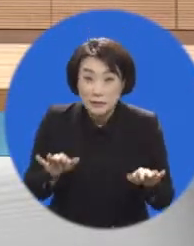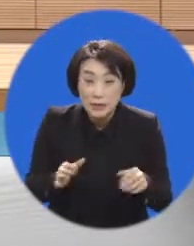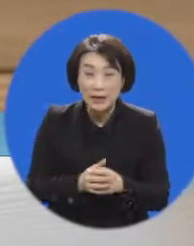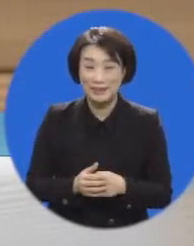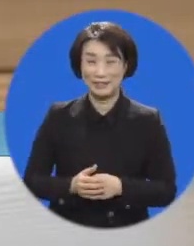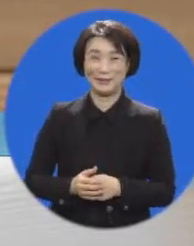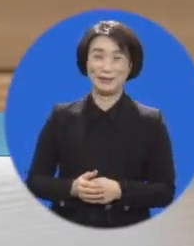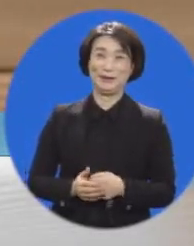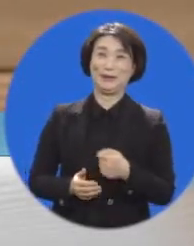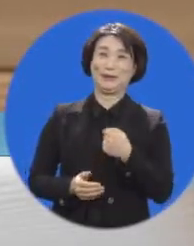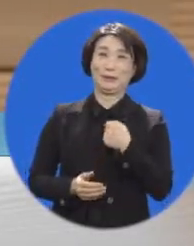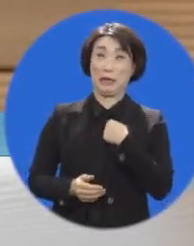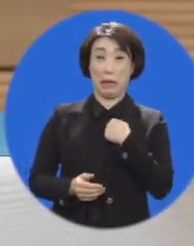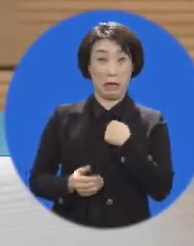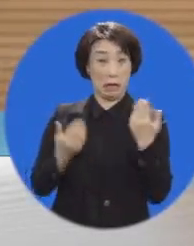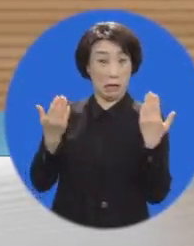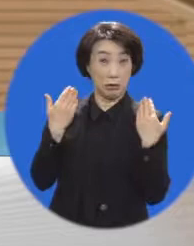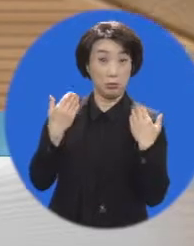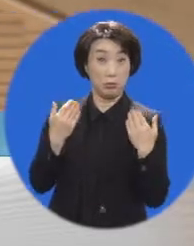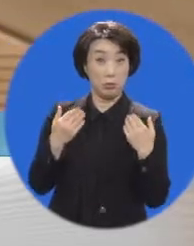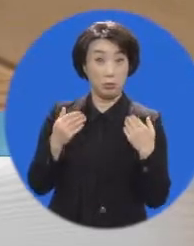전 학교장일 때도